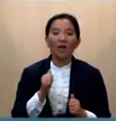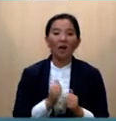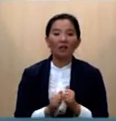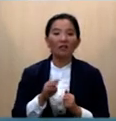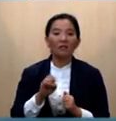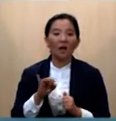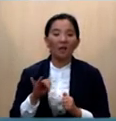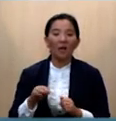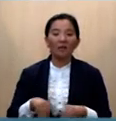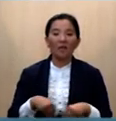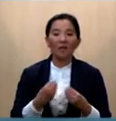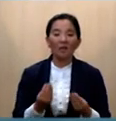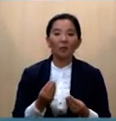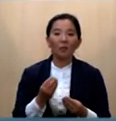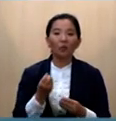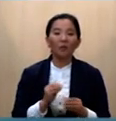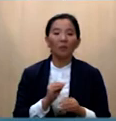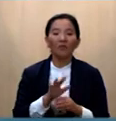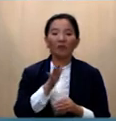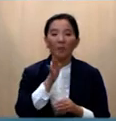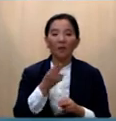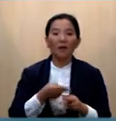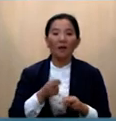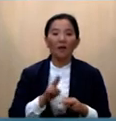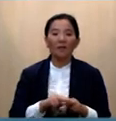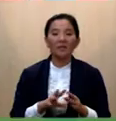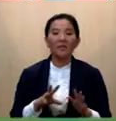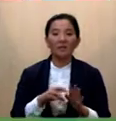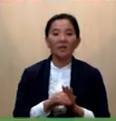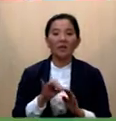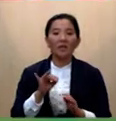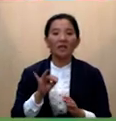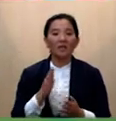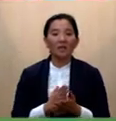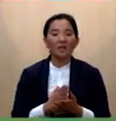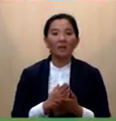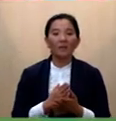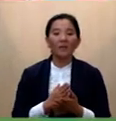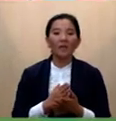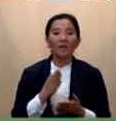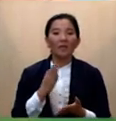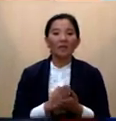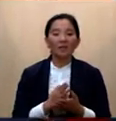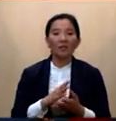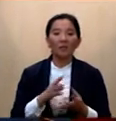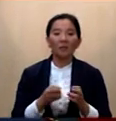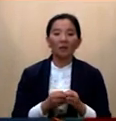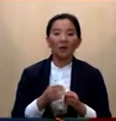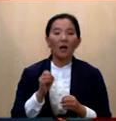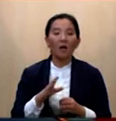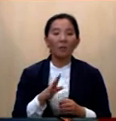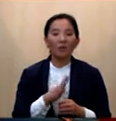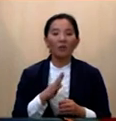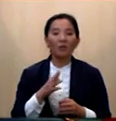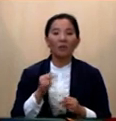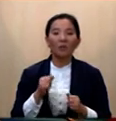каждому тайму дается компенсированное время. Компенсированное время состоит, если была замена, или было такое,